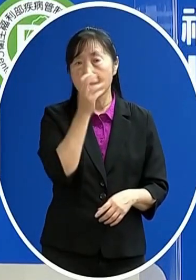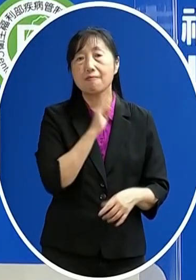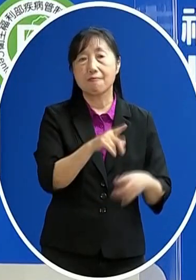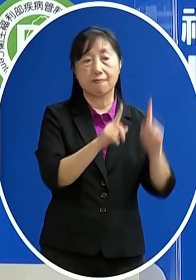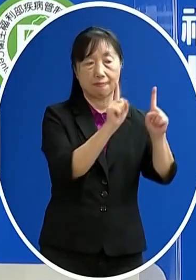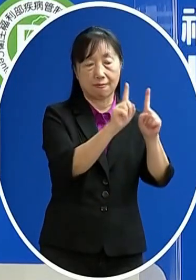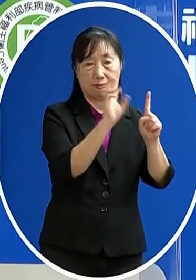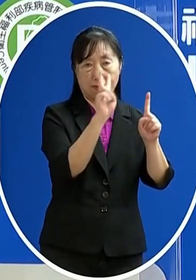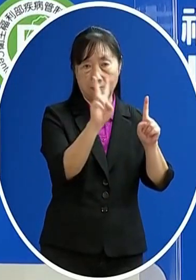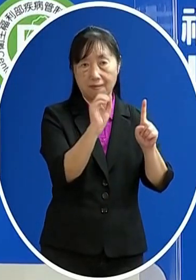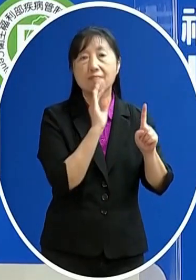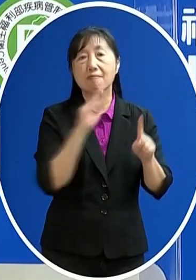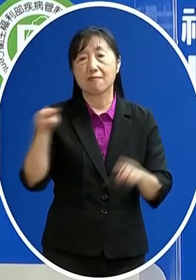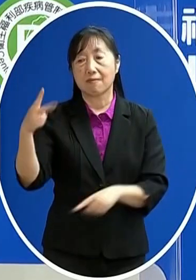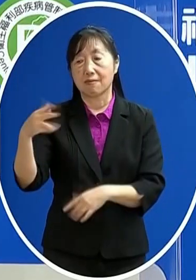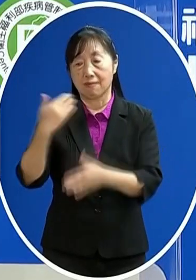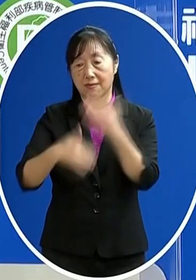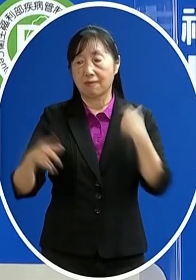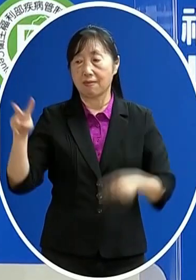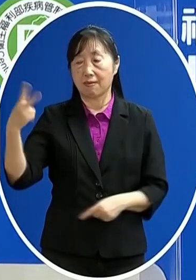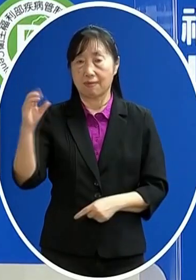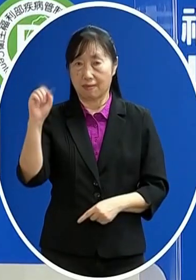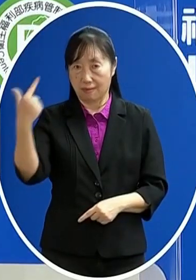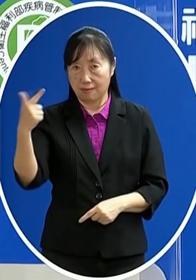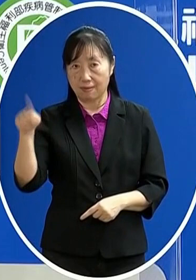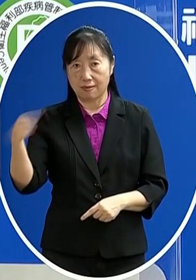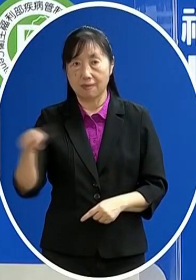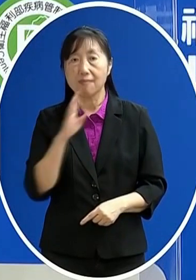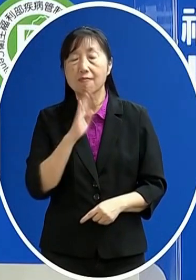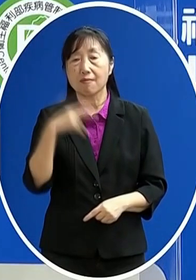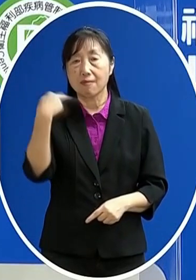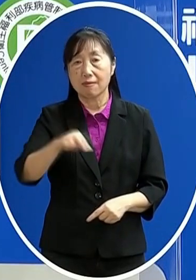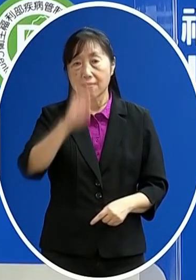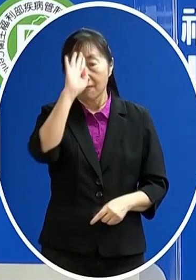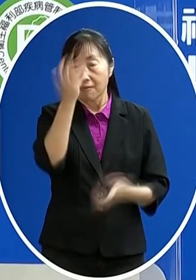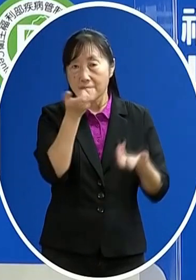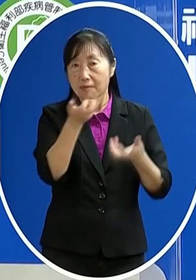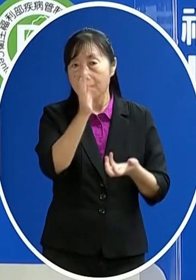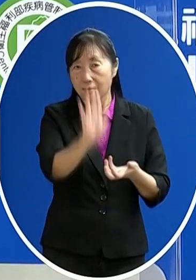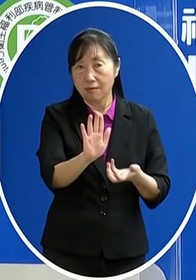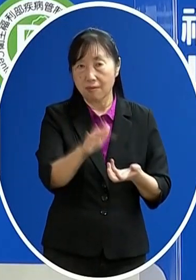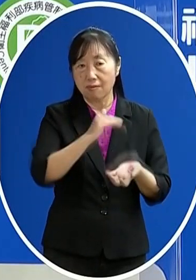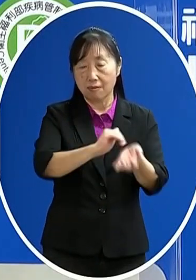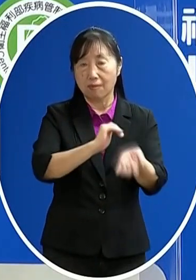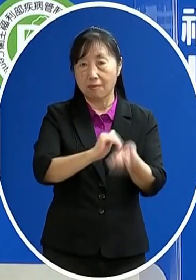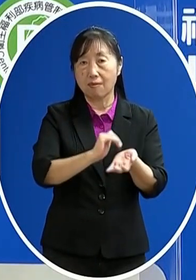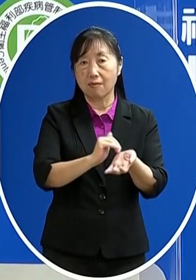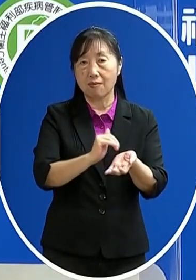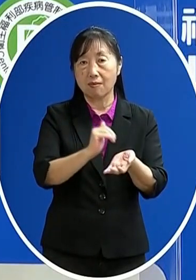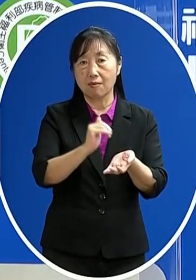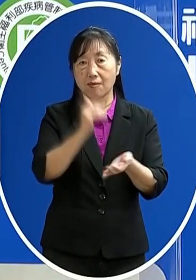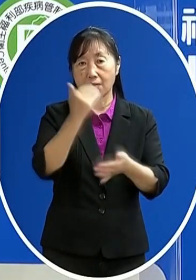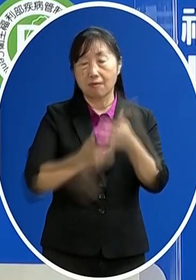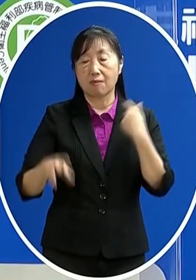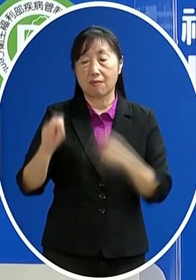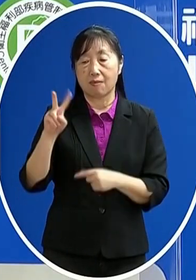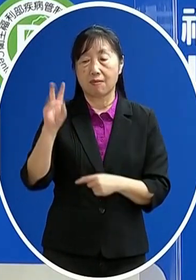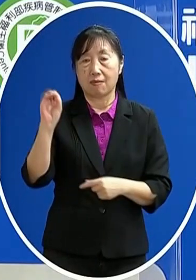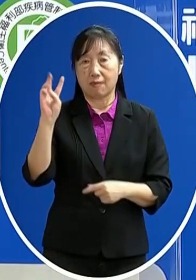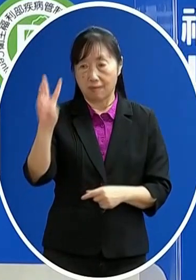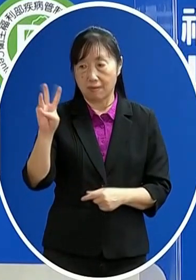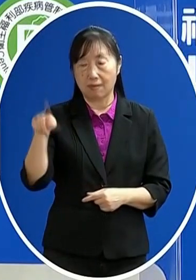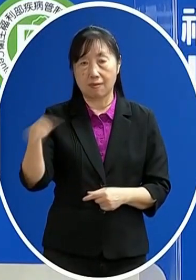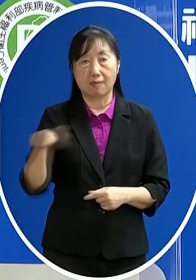120是206位，然后再扣掉发烧的情况，那送到医院去的剩下是